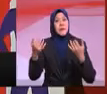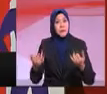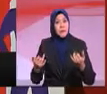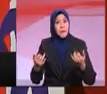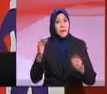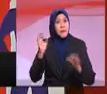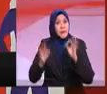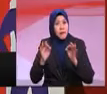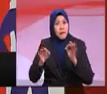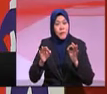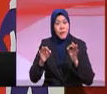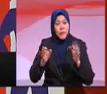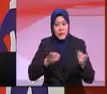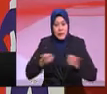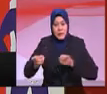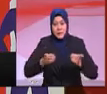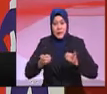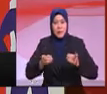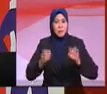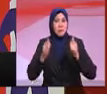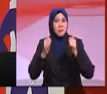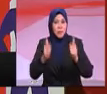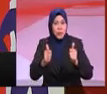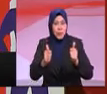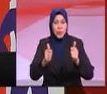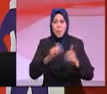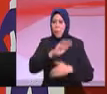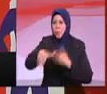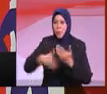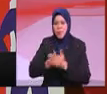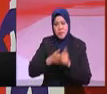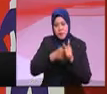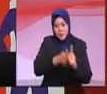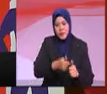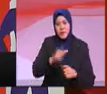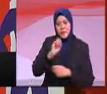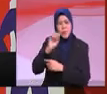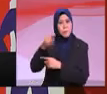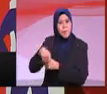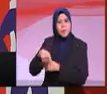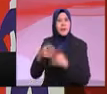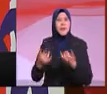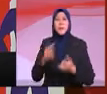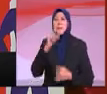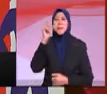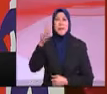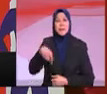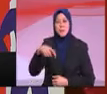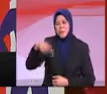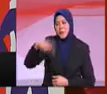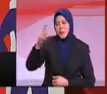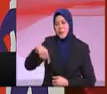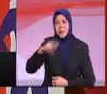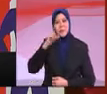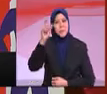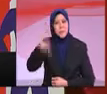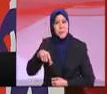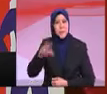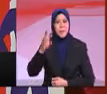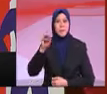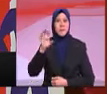kalau social disiplin kita tinggi dan kepatuhan kita tinggi, kita tak perlukan PKP, kita tak perlukan